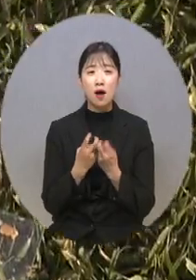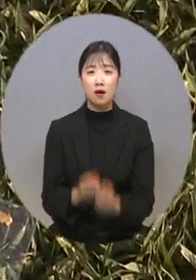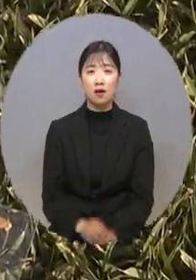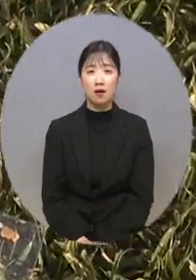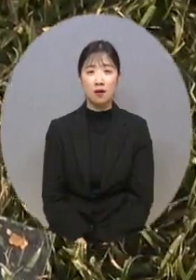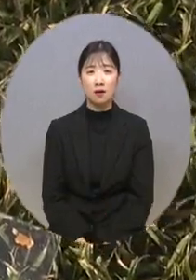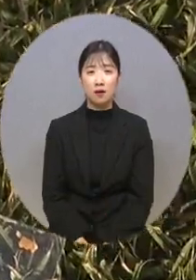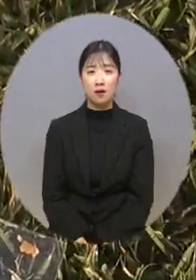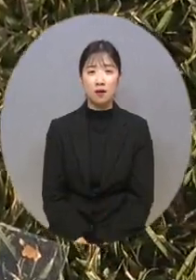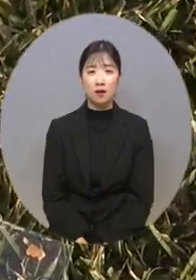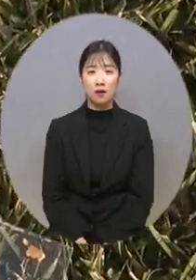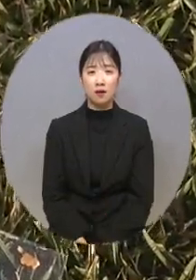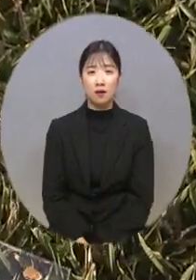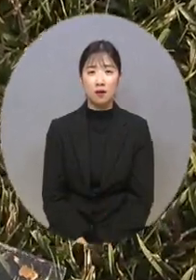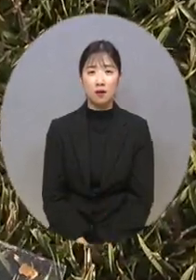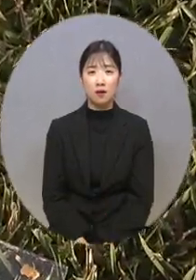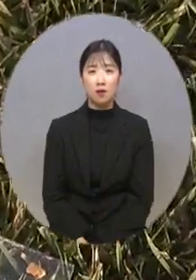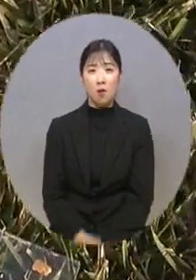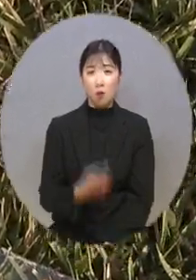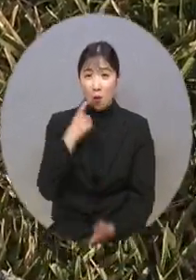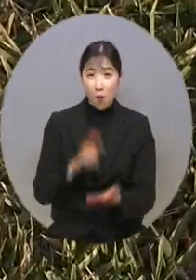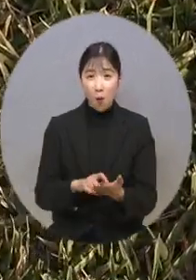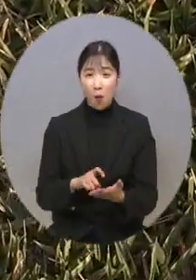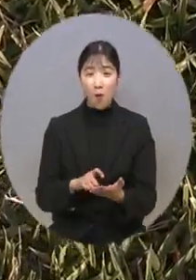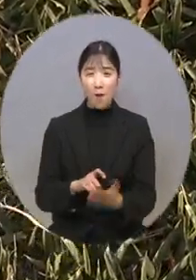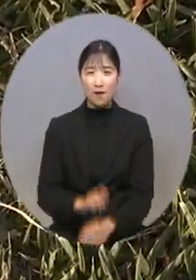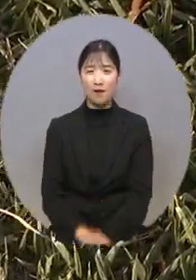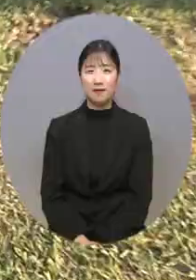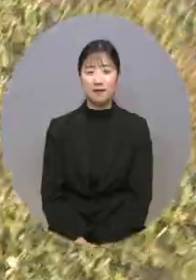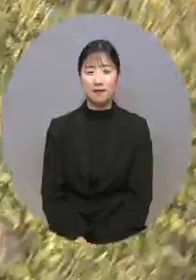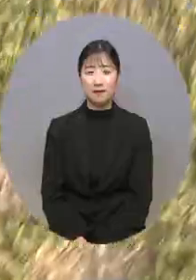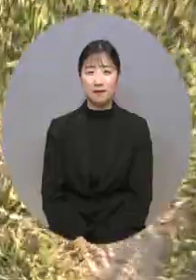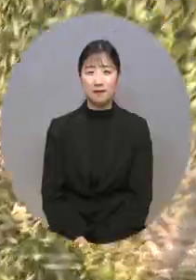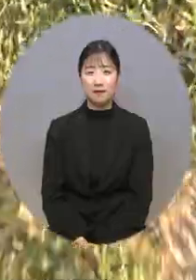어? 이렇게 잘 돼? 아이 뭐야?